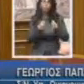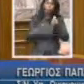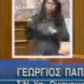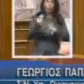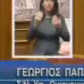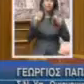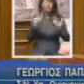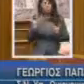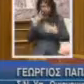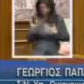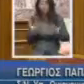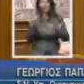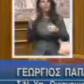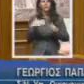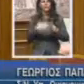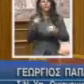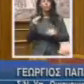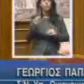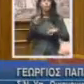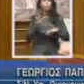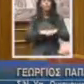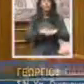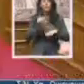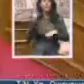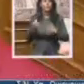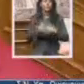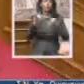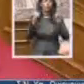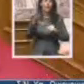αυτά είναι εξαιτίας των πολιτικών και των επιλογών που έκανε η Νέα Δημοκρατία.